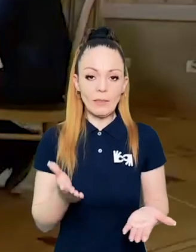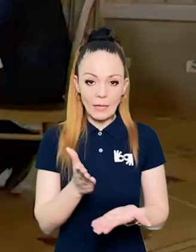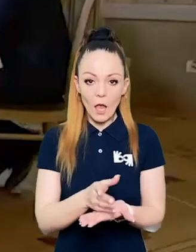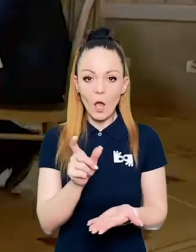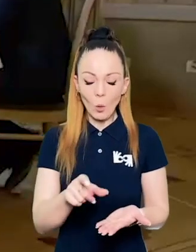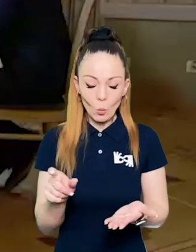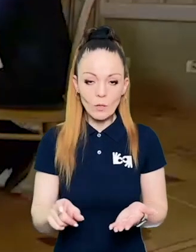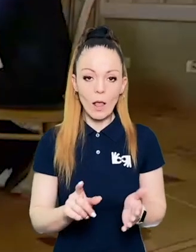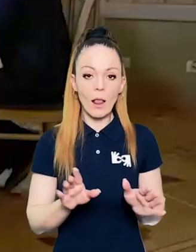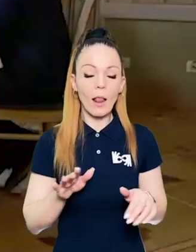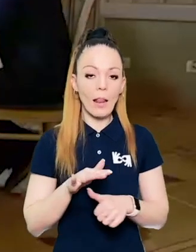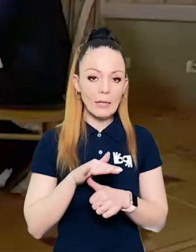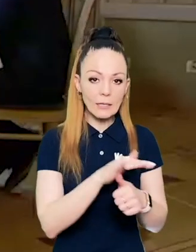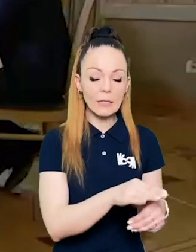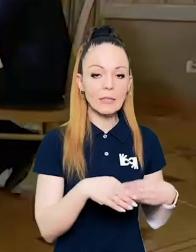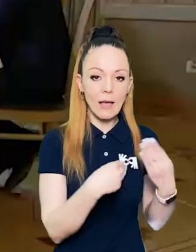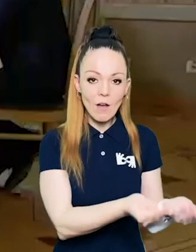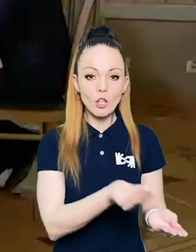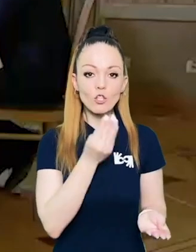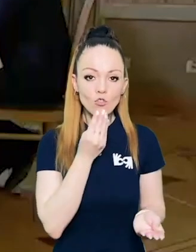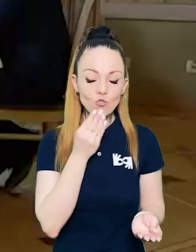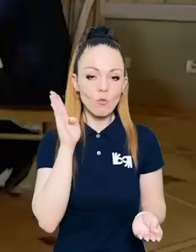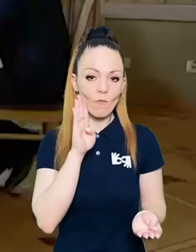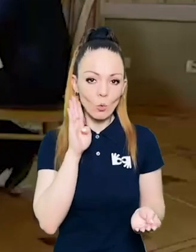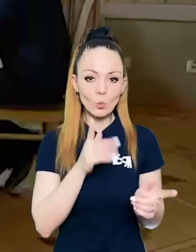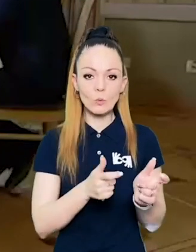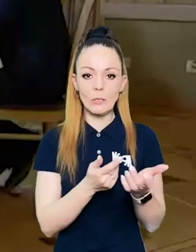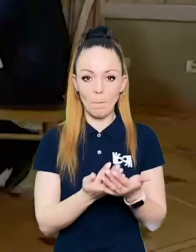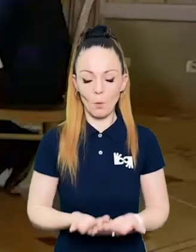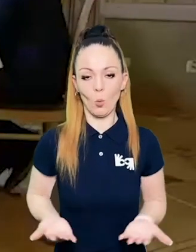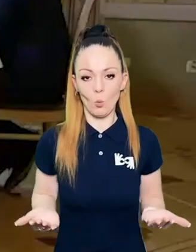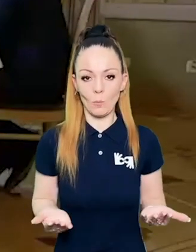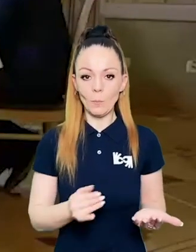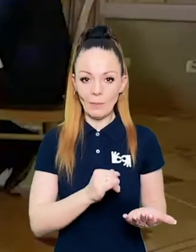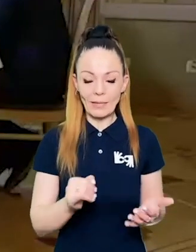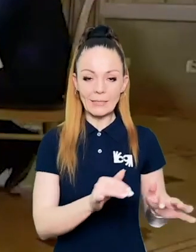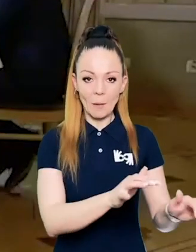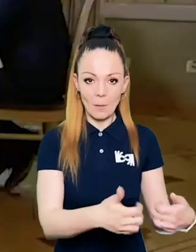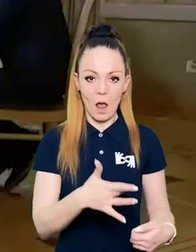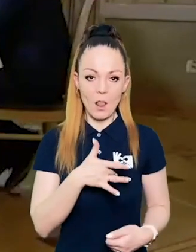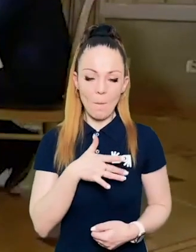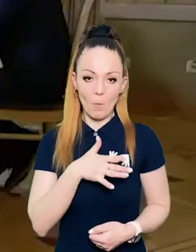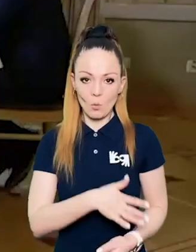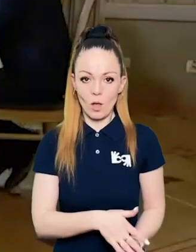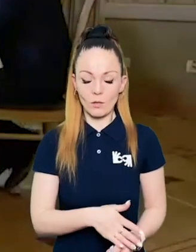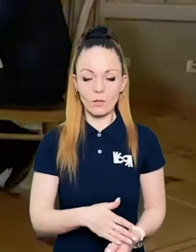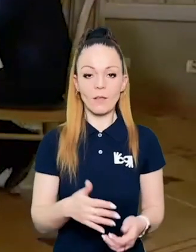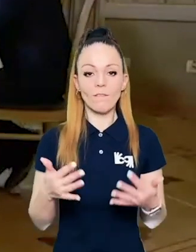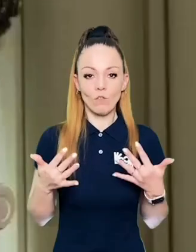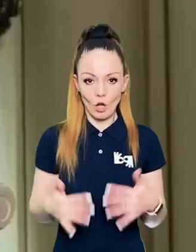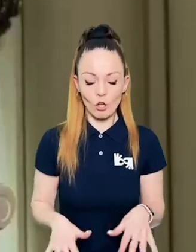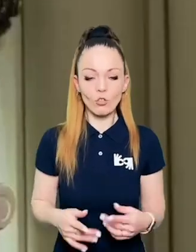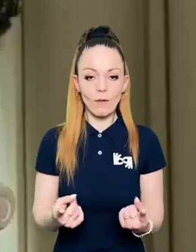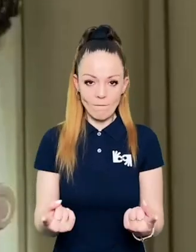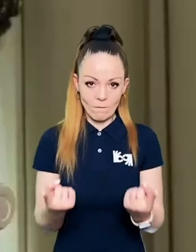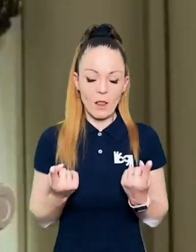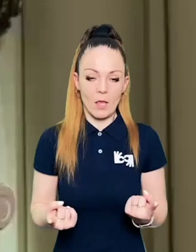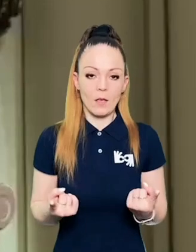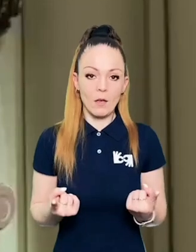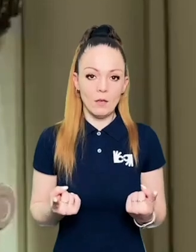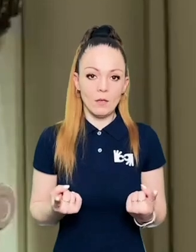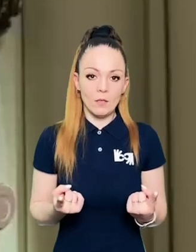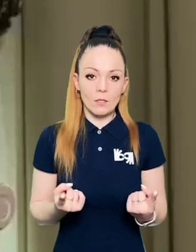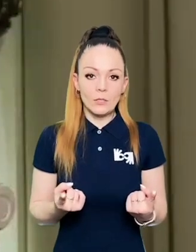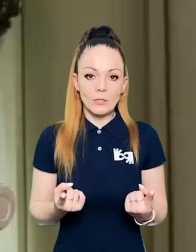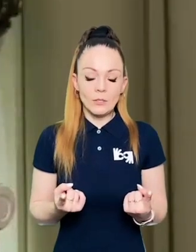які летіли, давати їм їжу, воду, зброю. І забирали поранених. Втрачена